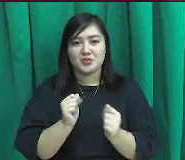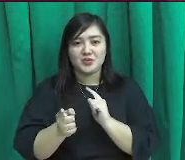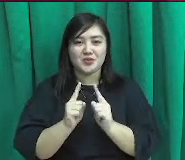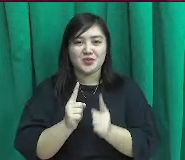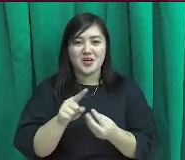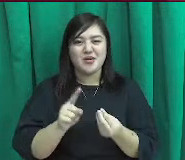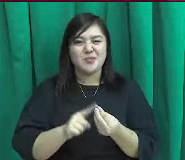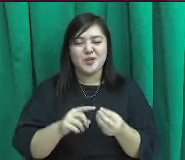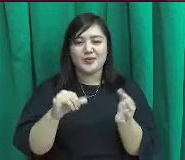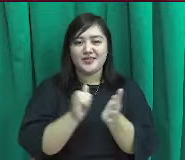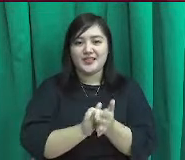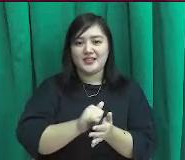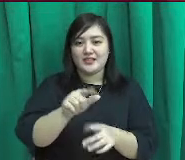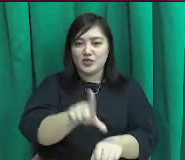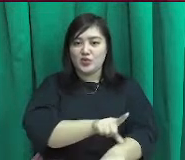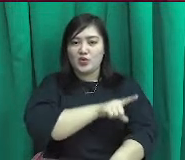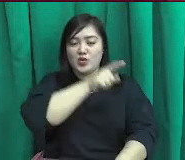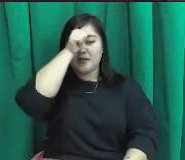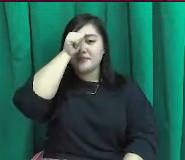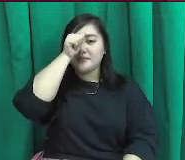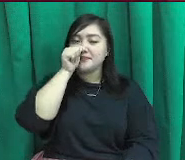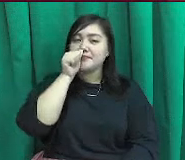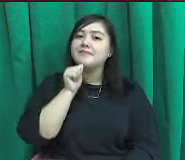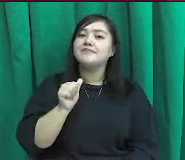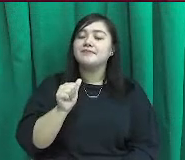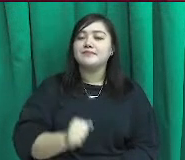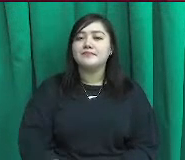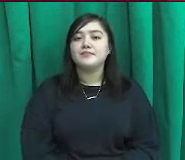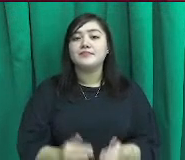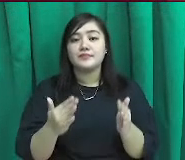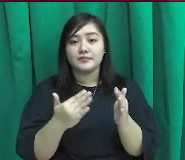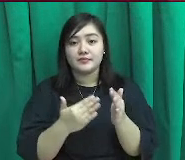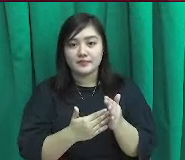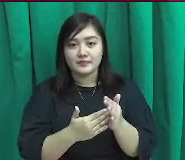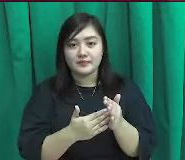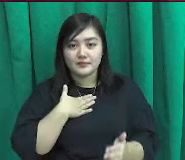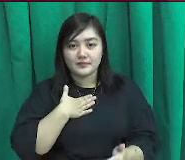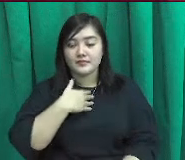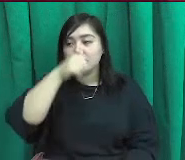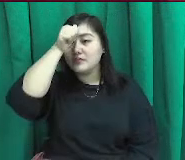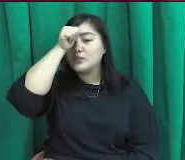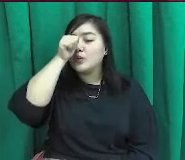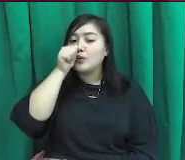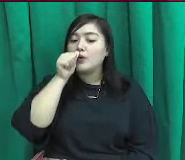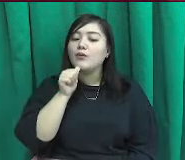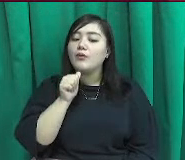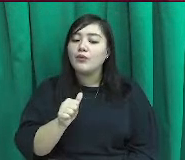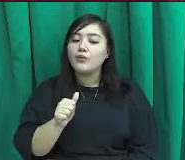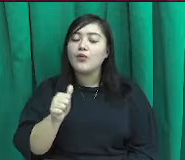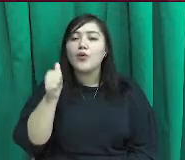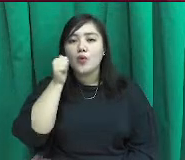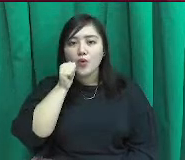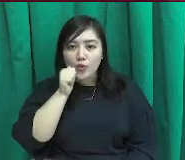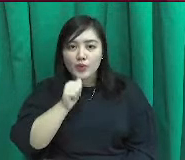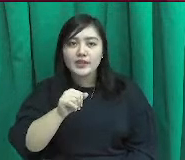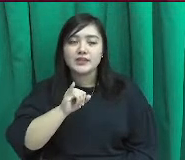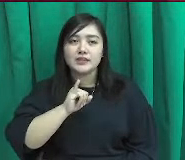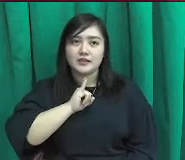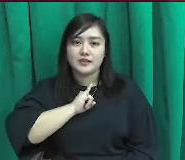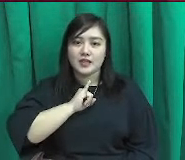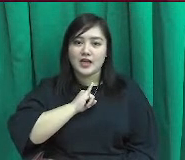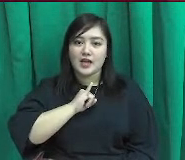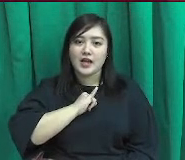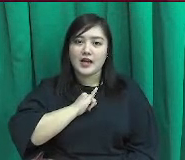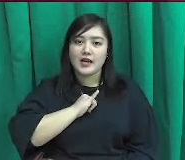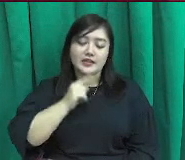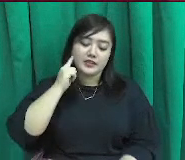na yung temperance ko lagi ang siyang aking binabantayan sa loob ng aking tahanan.